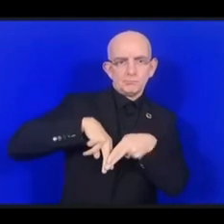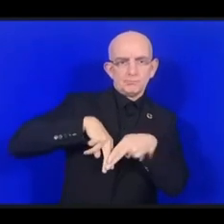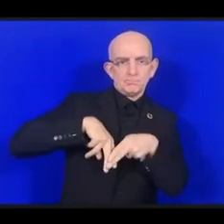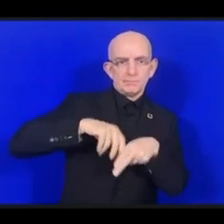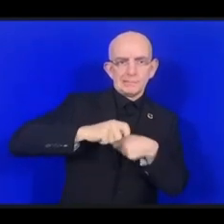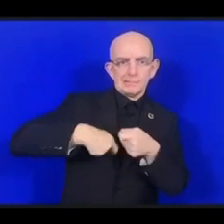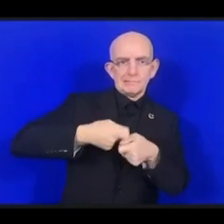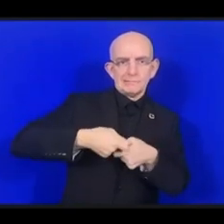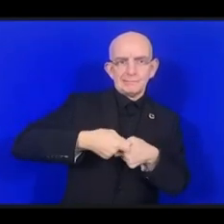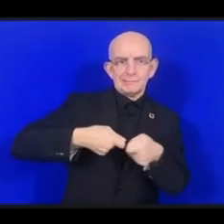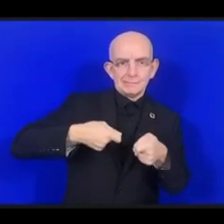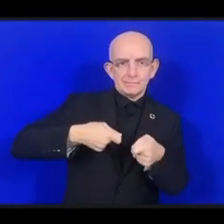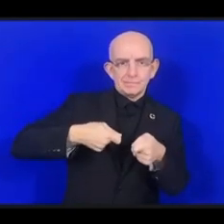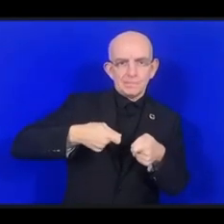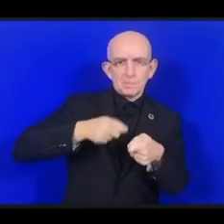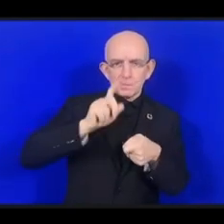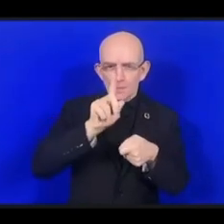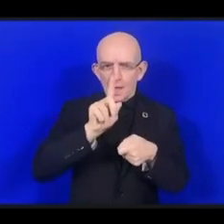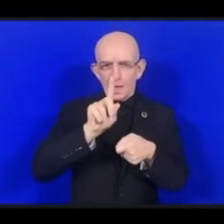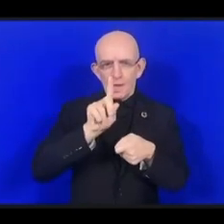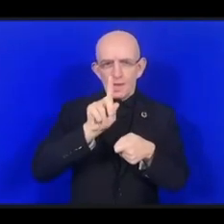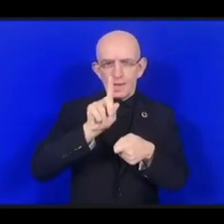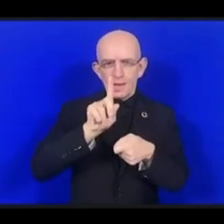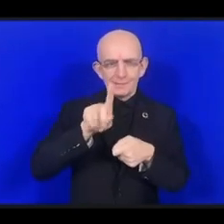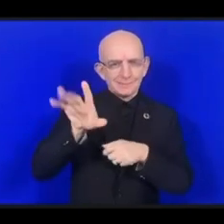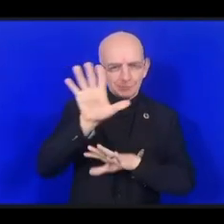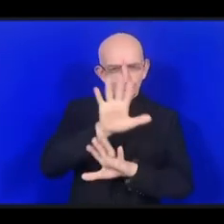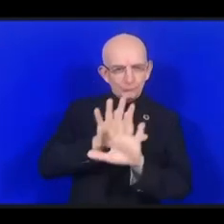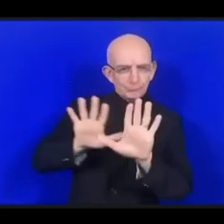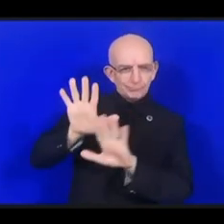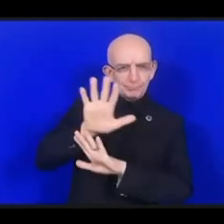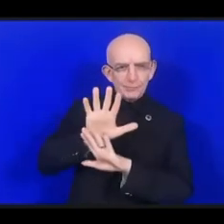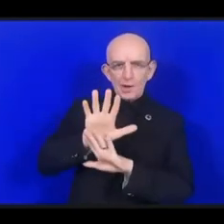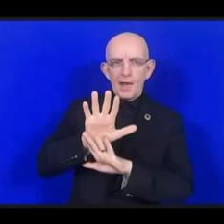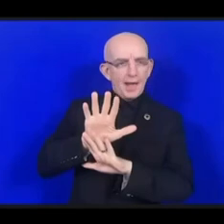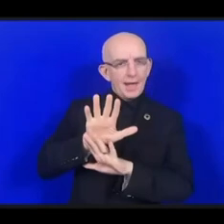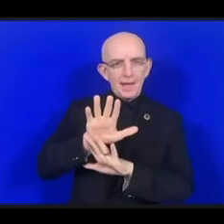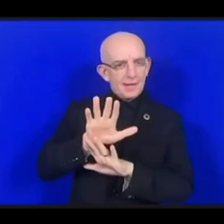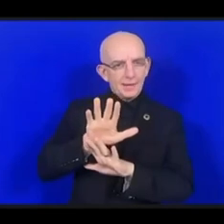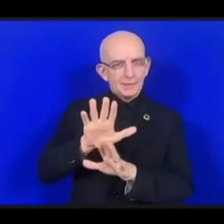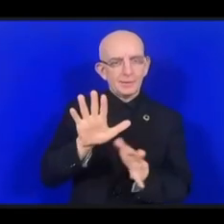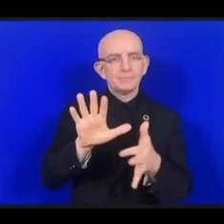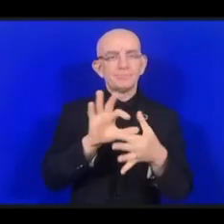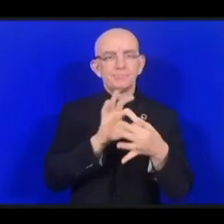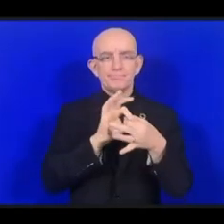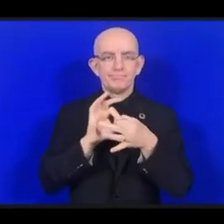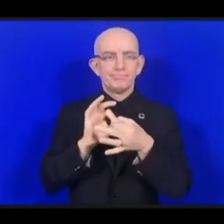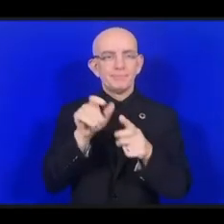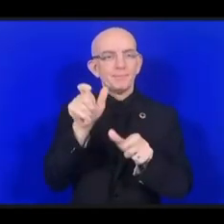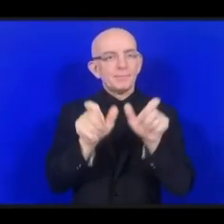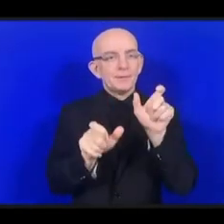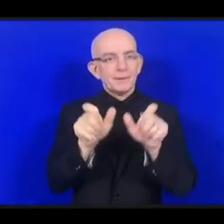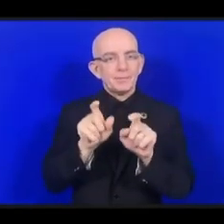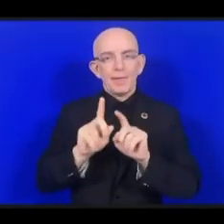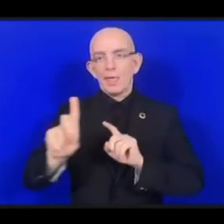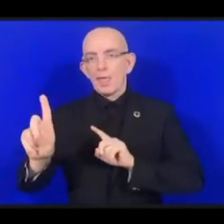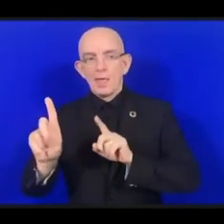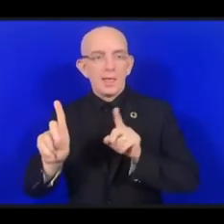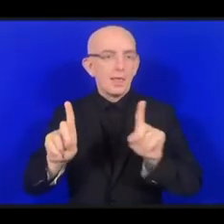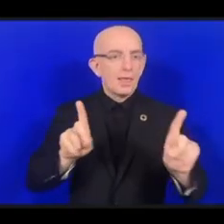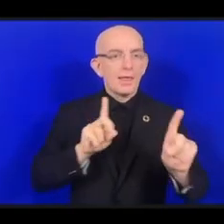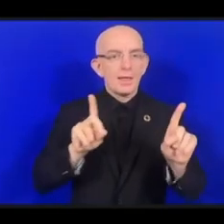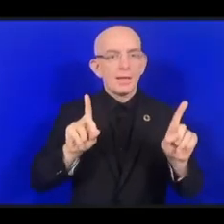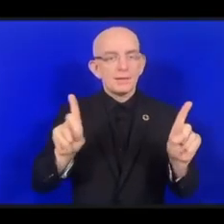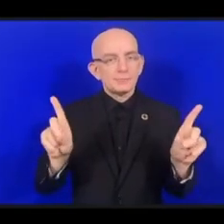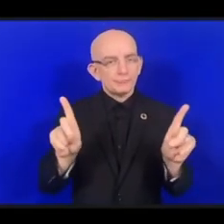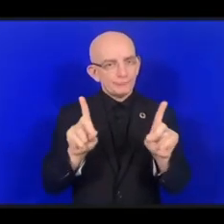纽带的意思，也就是说呢，紧密的把人们连接在一起的纽带，也就是说呢，我们可以将之